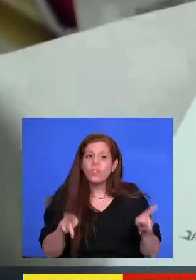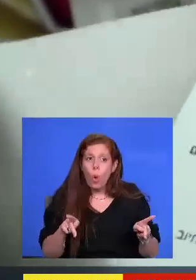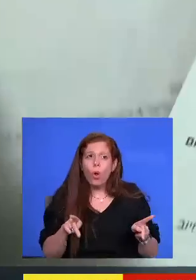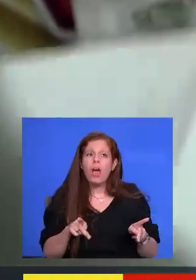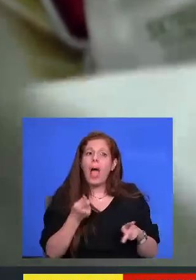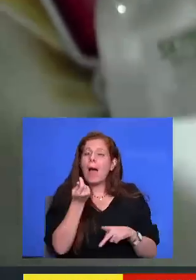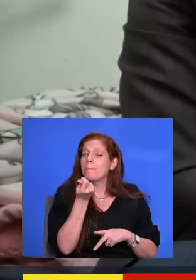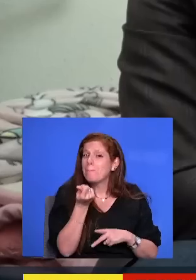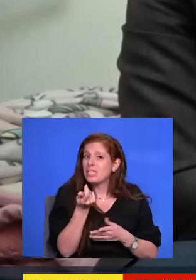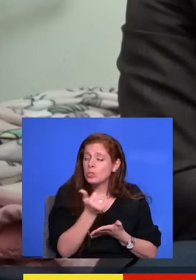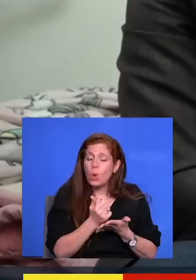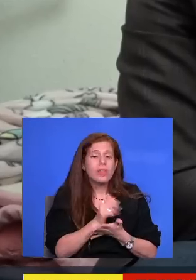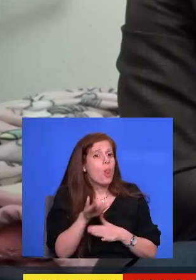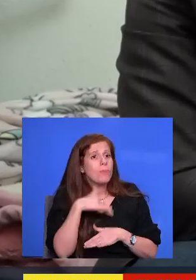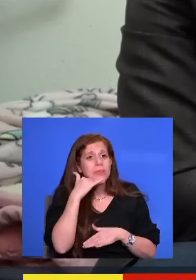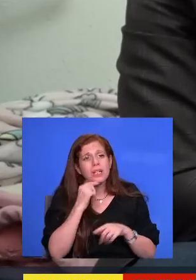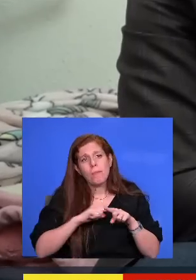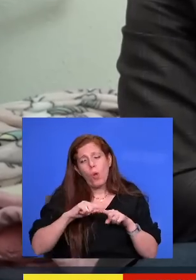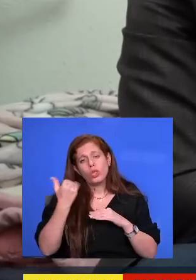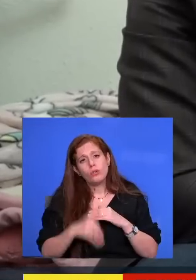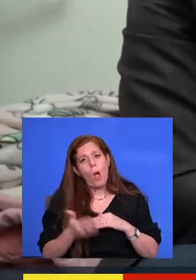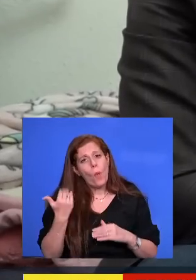לא מספיקות לי בחודשים האחרונים.